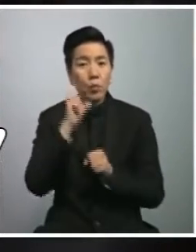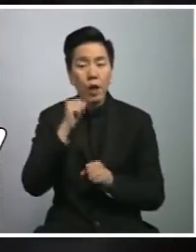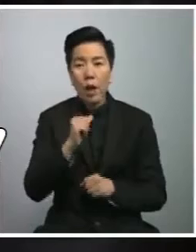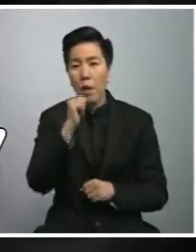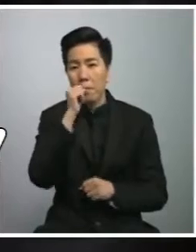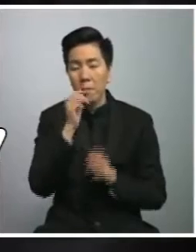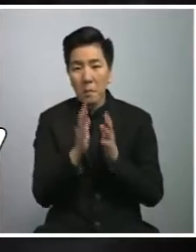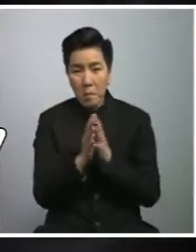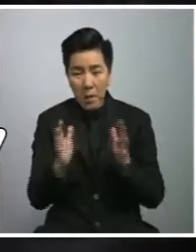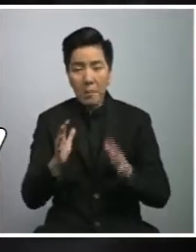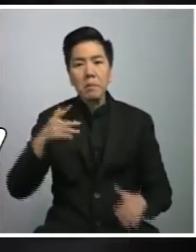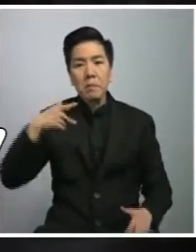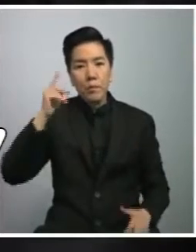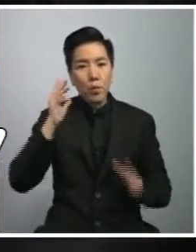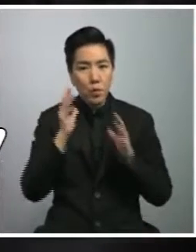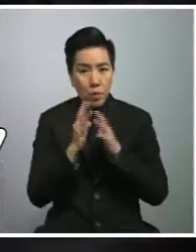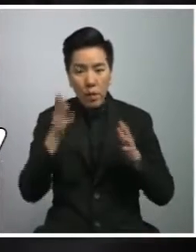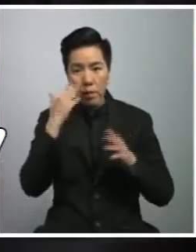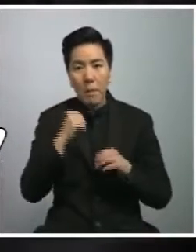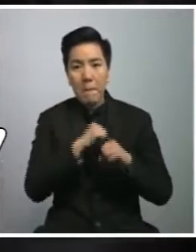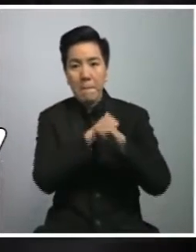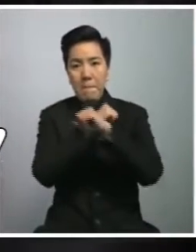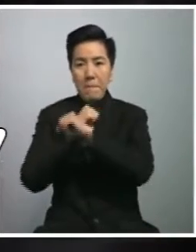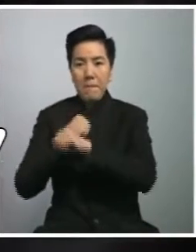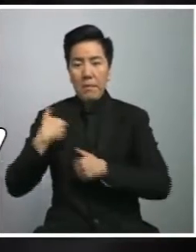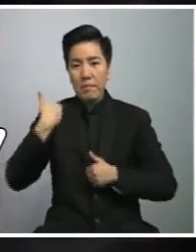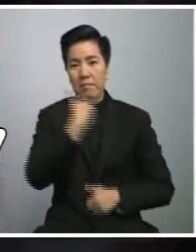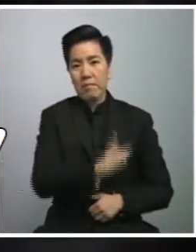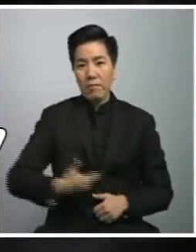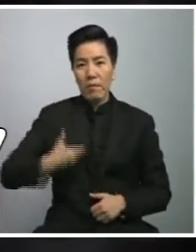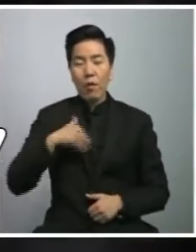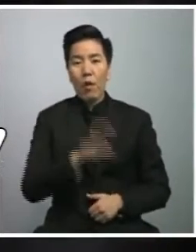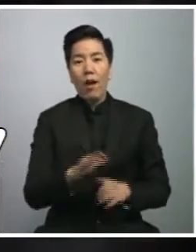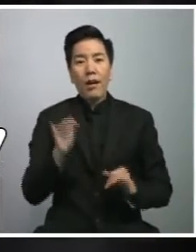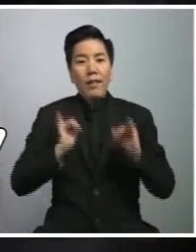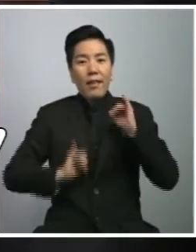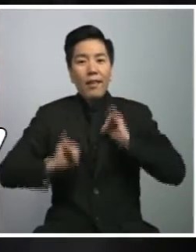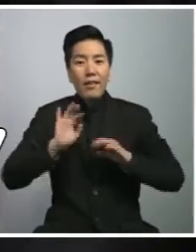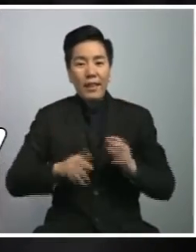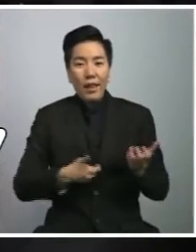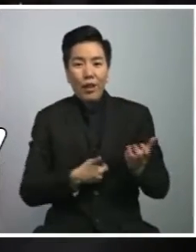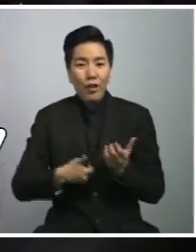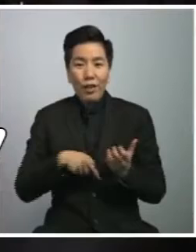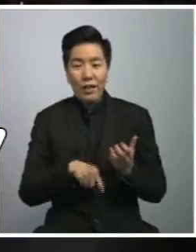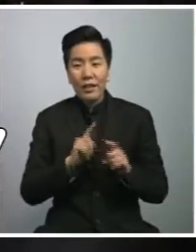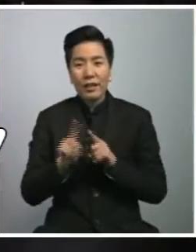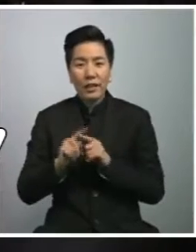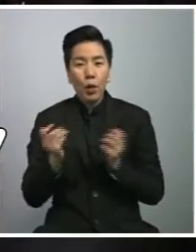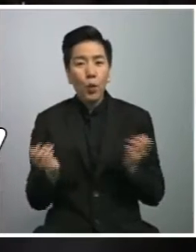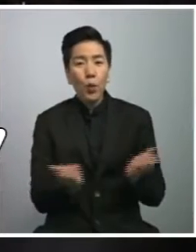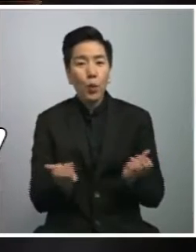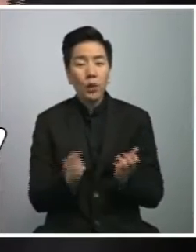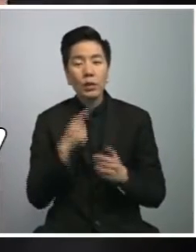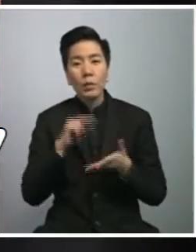ที่สุดเท่าไหร่ก็ยิ่งดีเพราะว่าเป็นภูมิคุ้มกันของแต่ของเด็กเองนะคะแล้วก็ทำให้